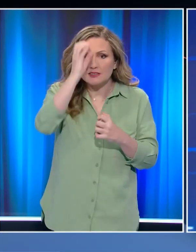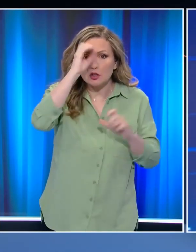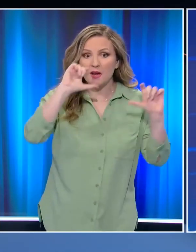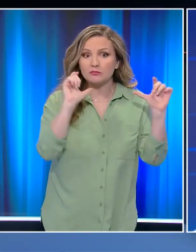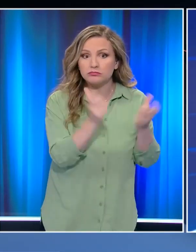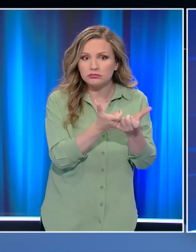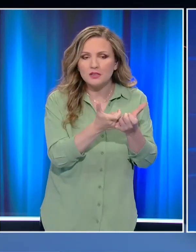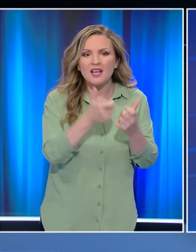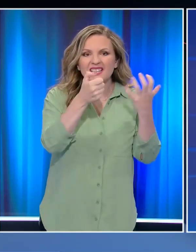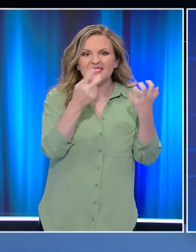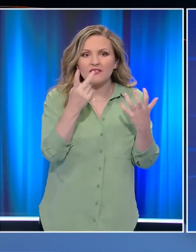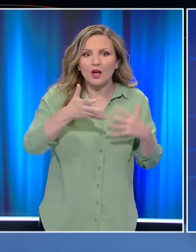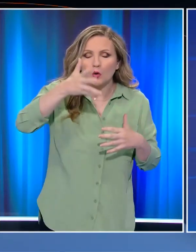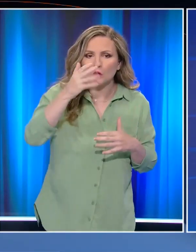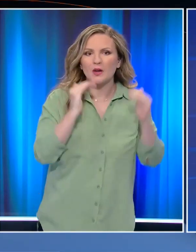Υπότιτλοι AUTHORWAVE